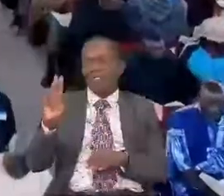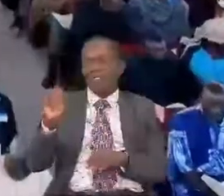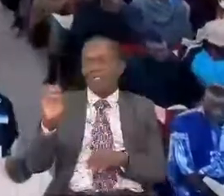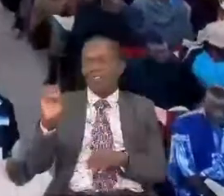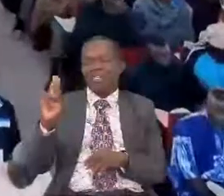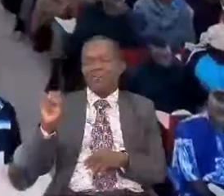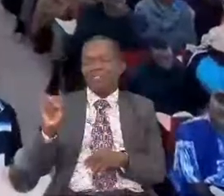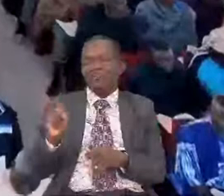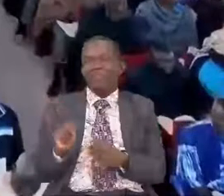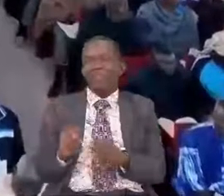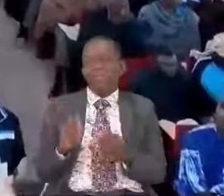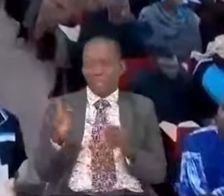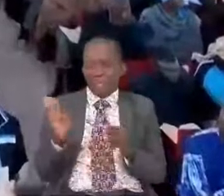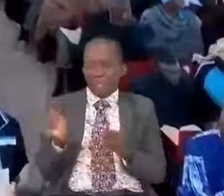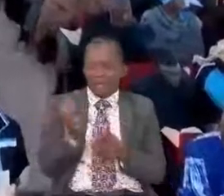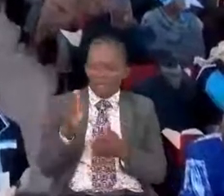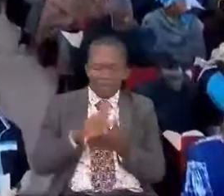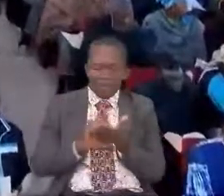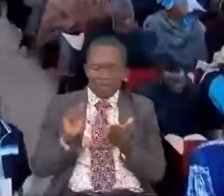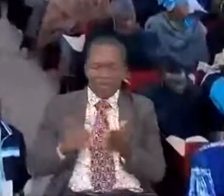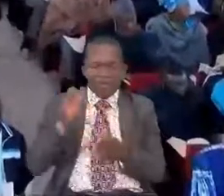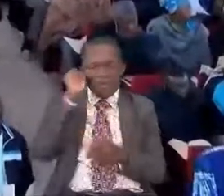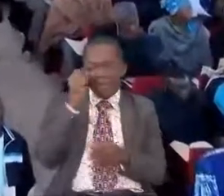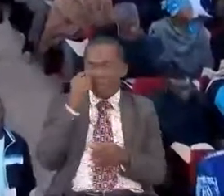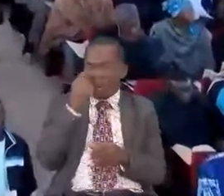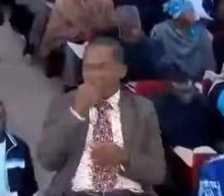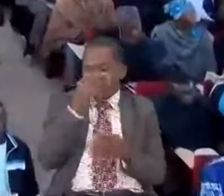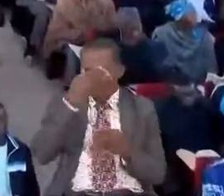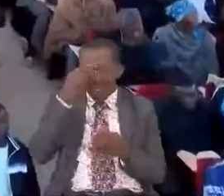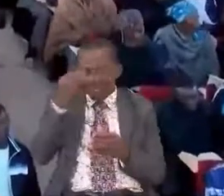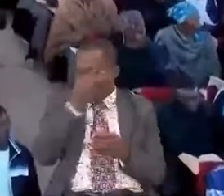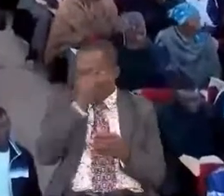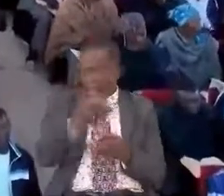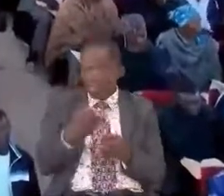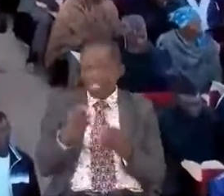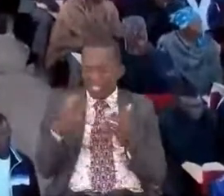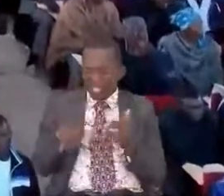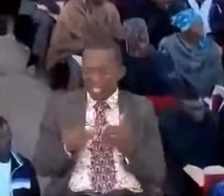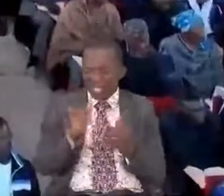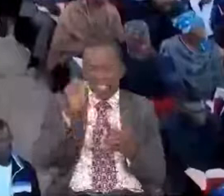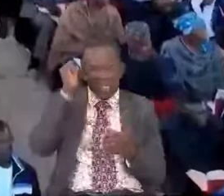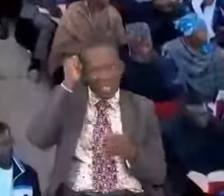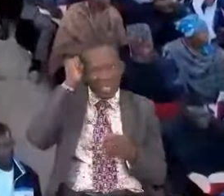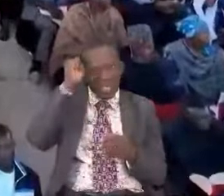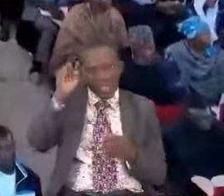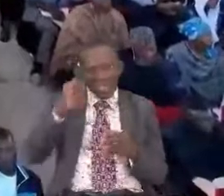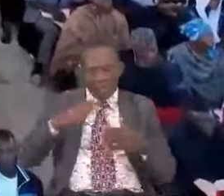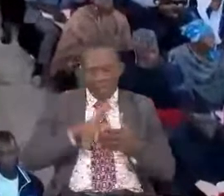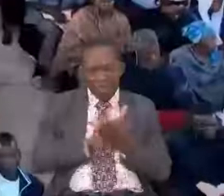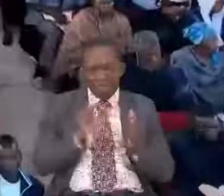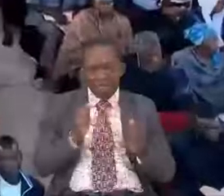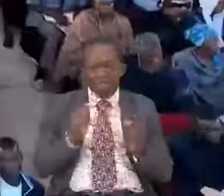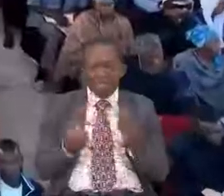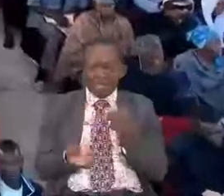Mais ses cheveux ont commencé à pousser. Sa confiance a commencé à revenir. Et sa confiance a commencé